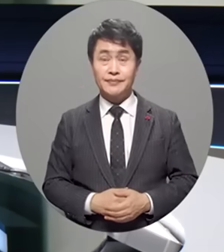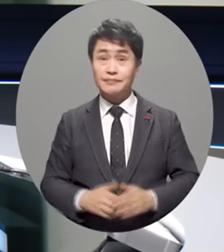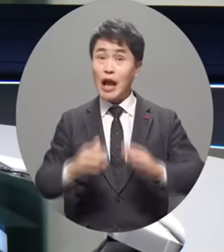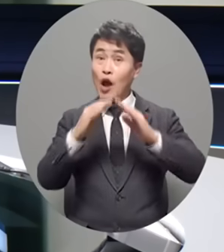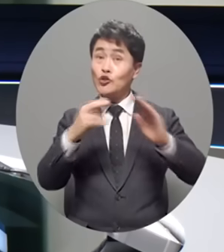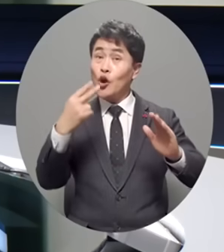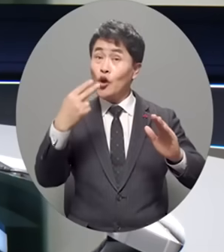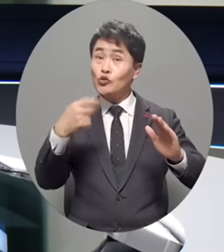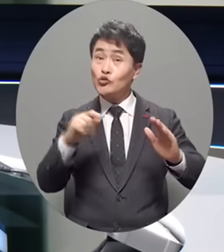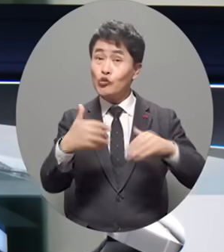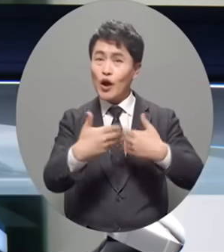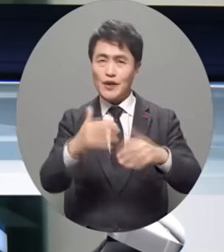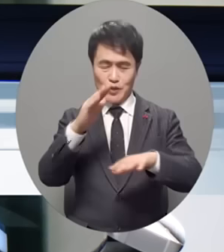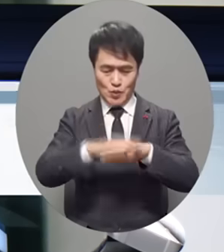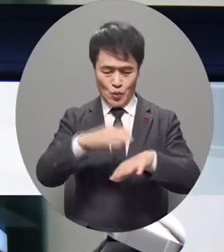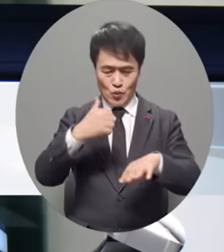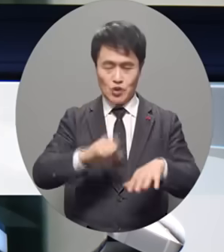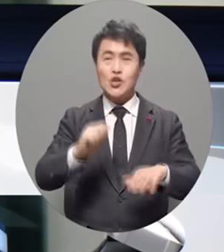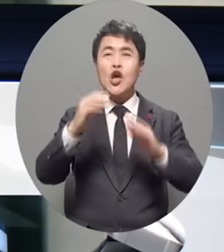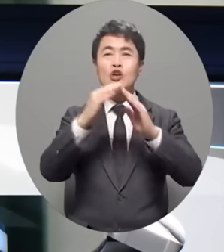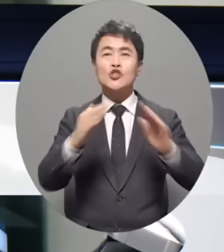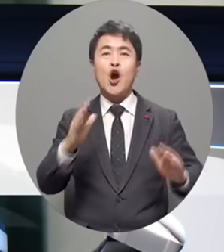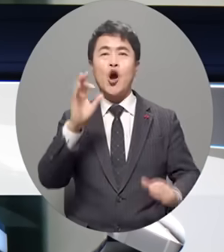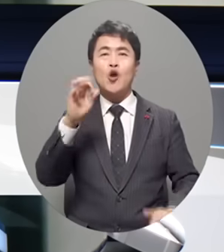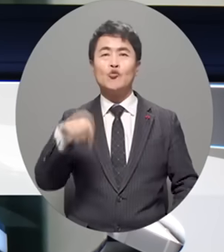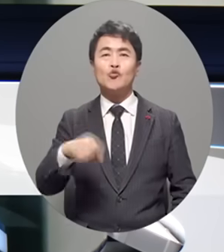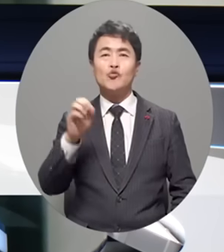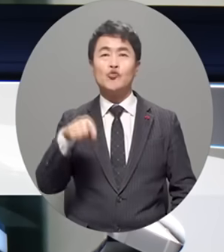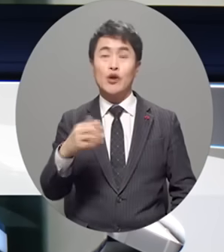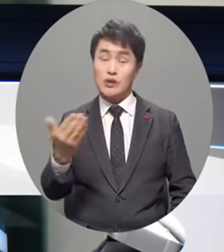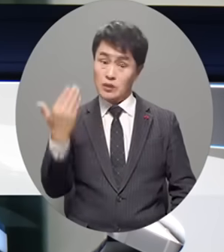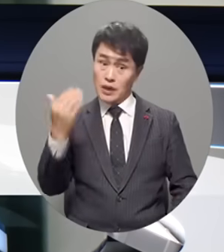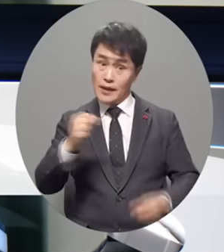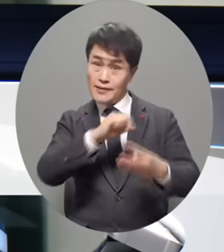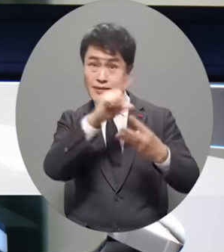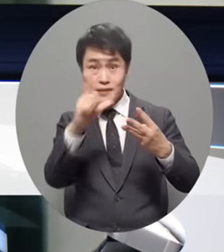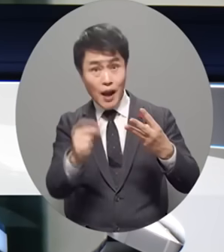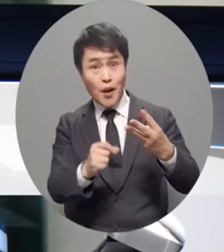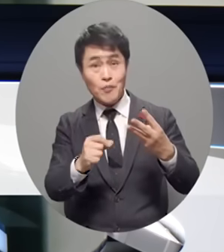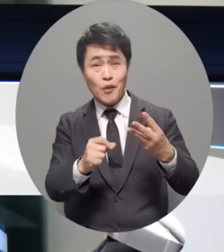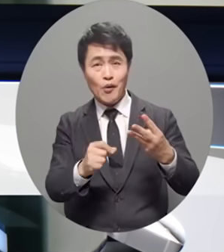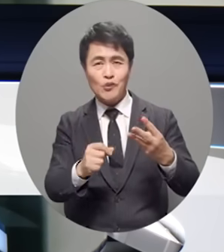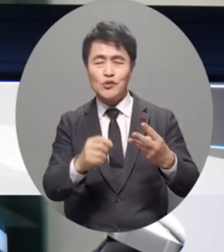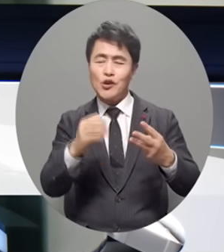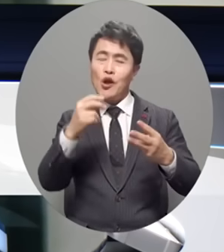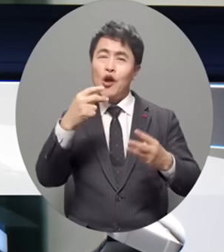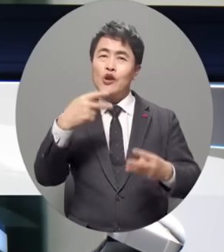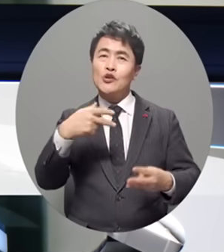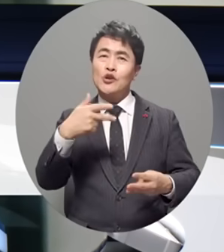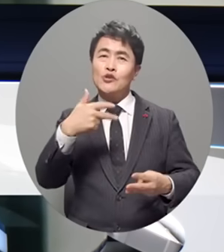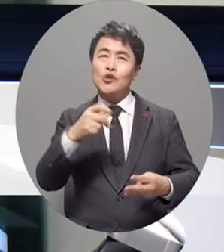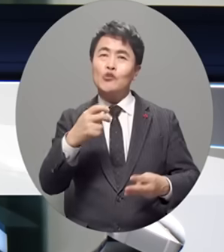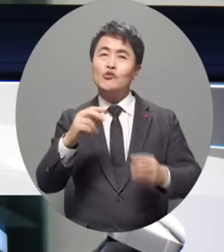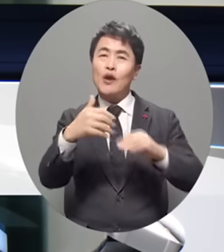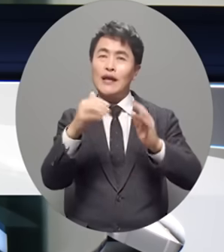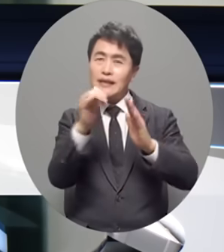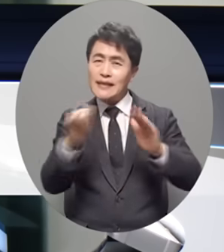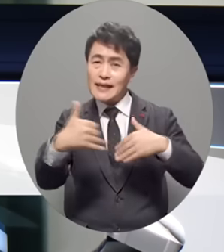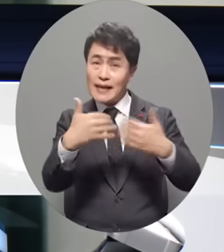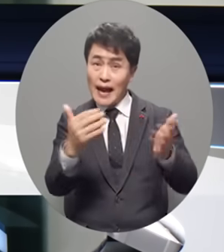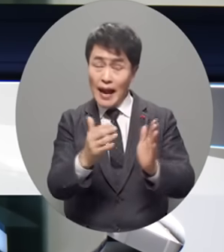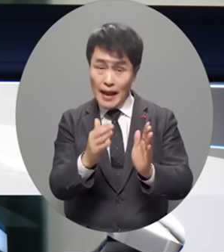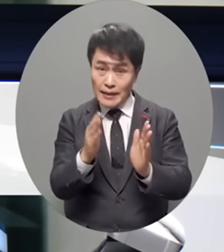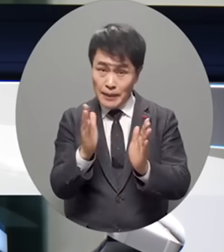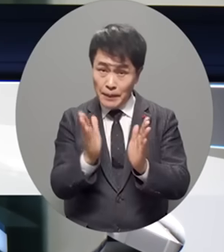전두환 씨의 손자인 전우원 씨, 지난 3월이었죠. 전두환 일가의 비자금 의혹 등을 폭로하다가 갑자기 마약을